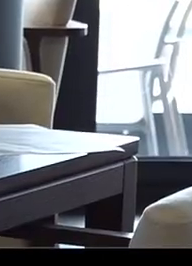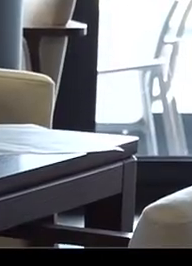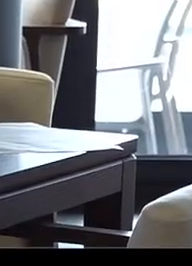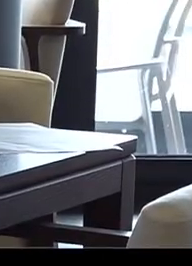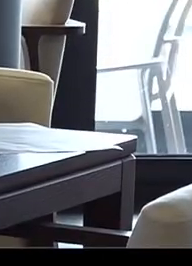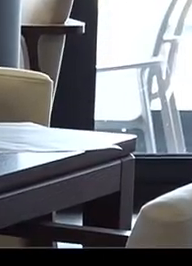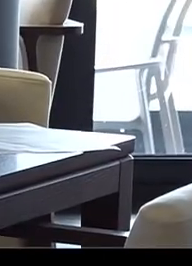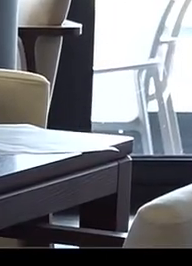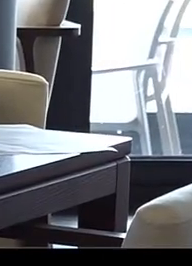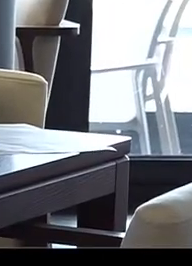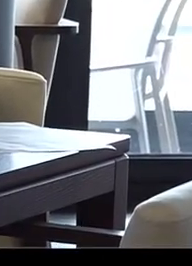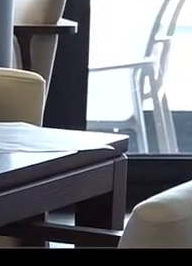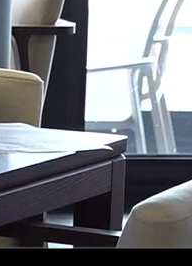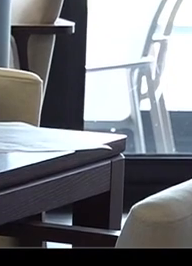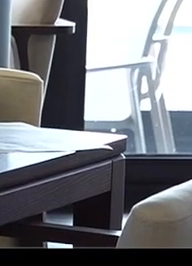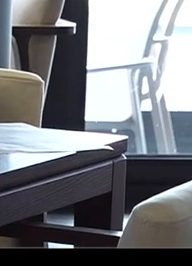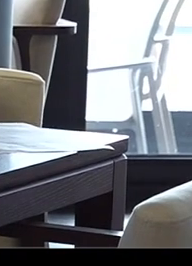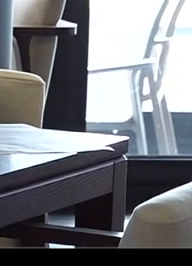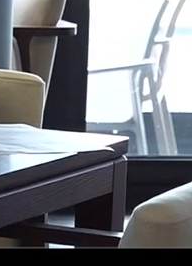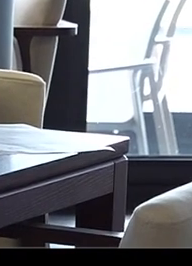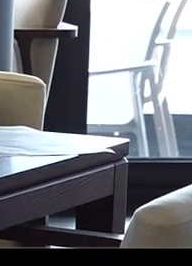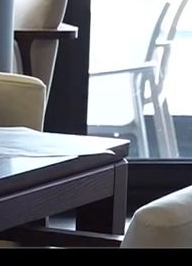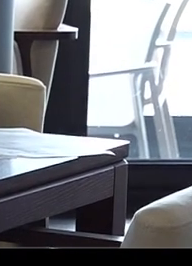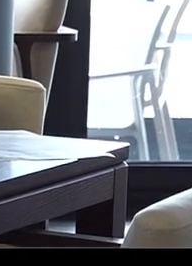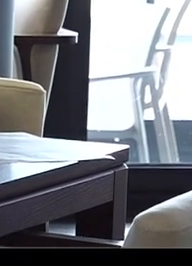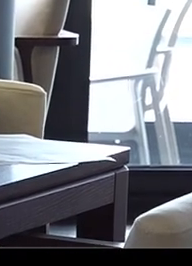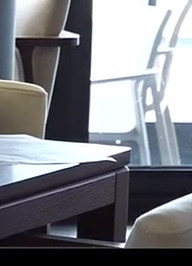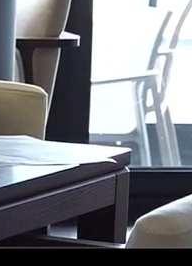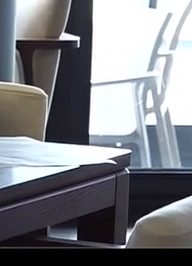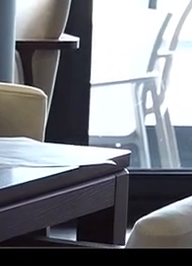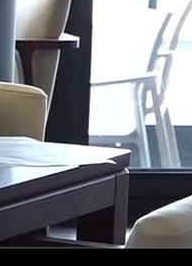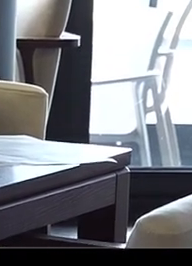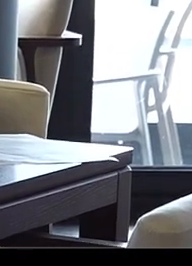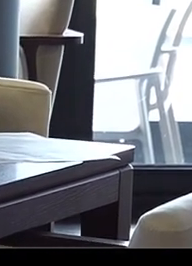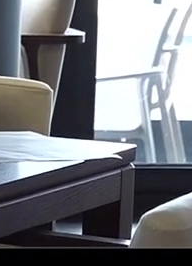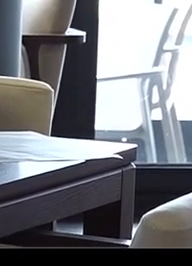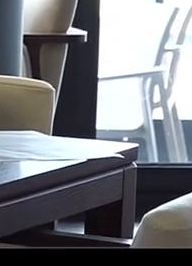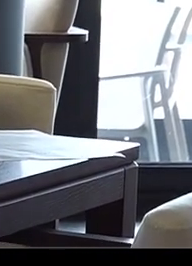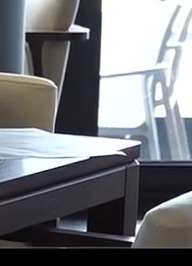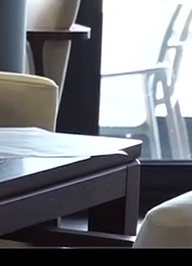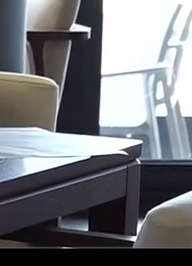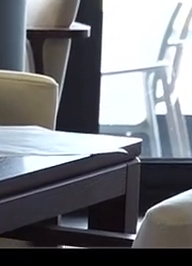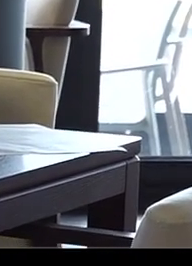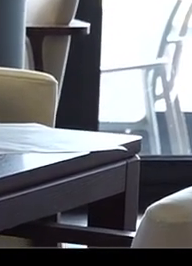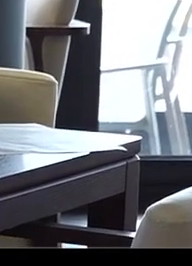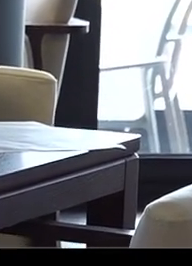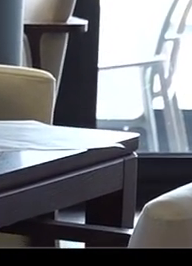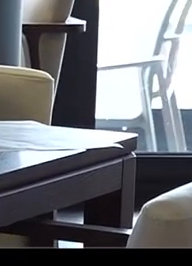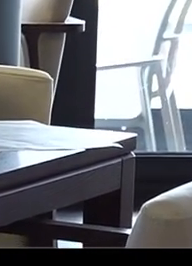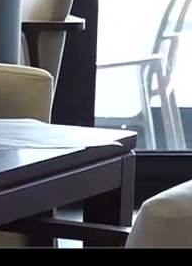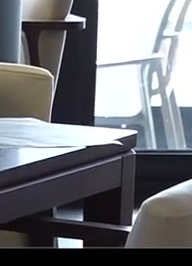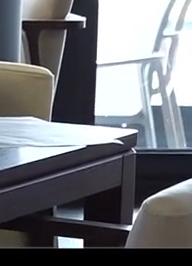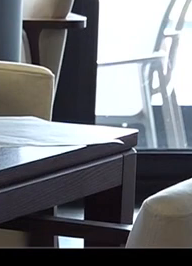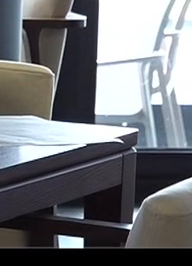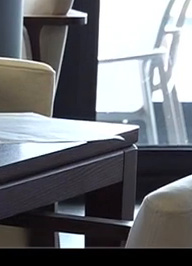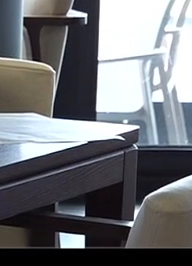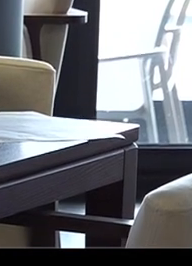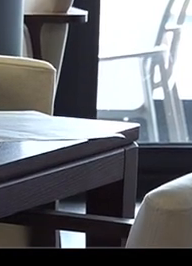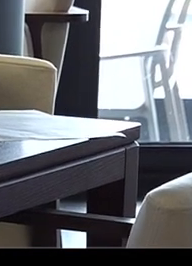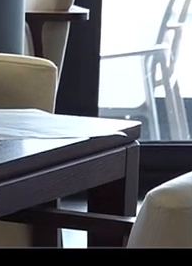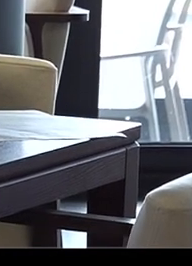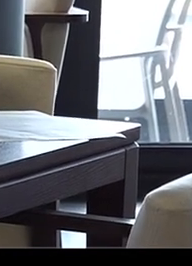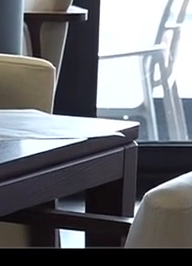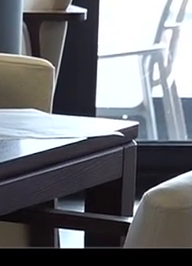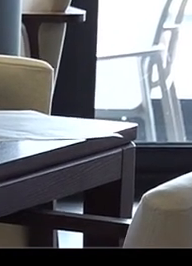저는 우드로 올릴 수 있어요. 아, 언니는 우드 올릴 수 있으니까 내가 드라이버를 욕심내지 않고 나는 우비가 안 하진 않으니까 첫 세상인데요, 그 나라인데. 왜냐면 첫 세상하면